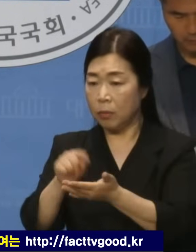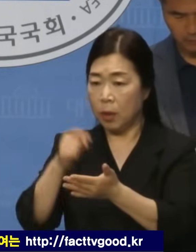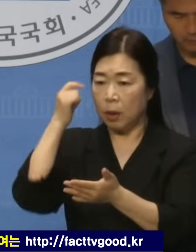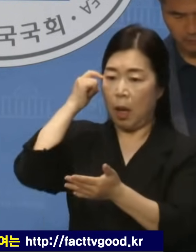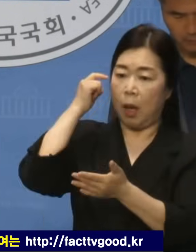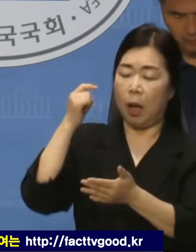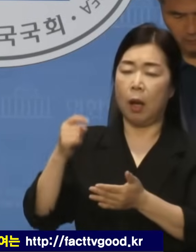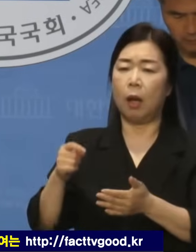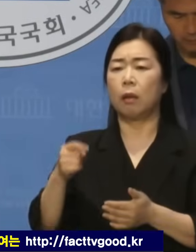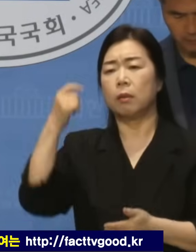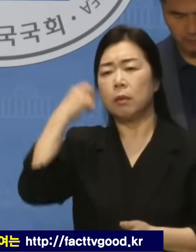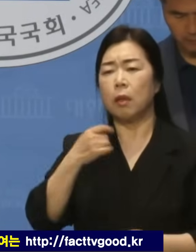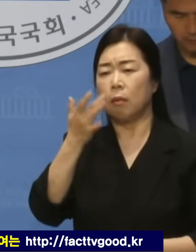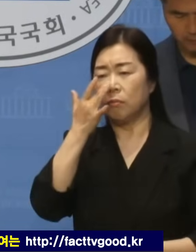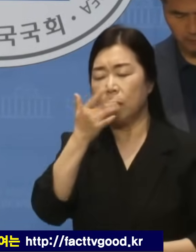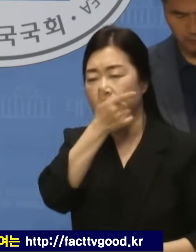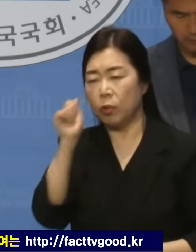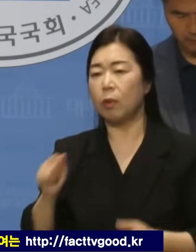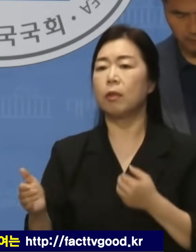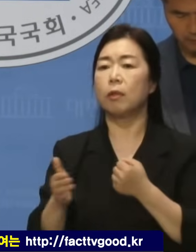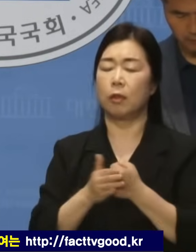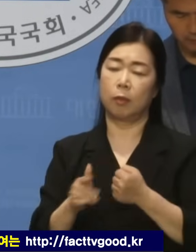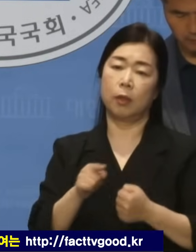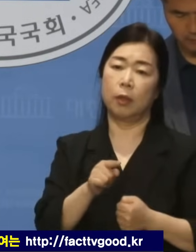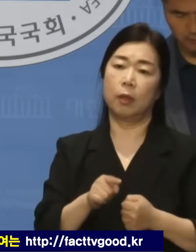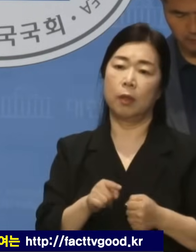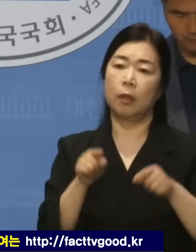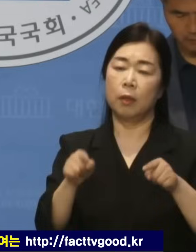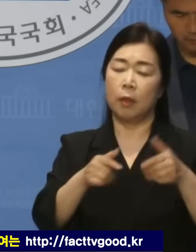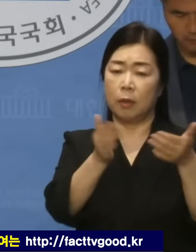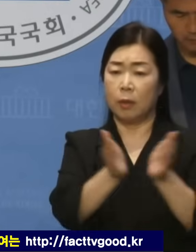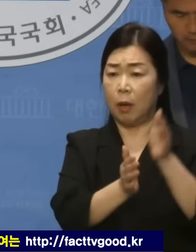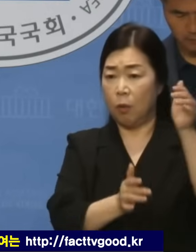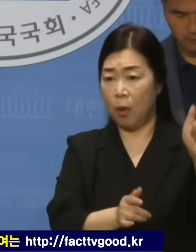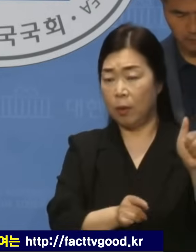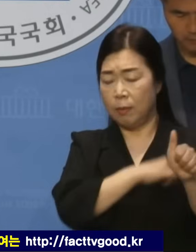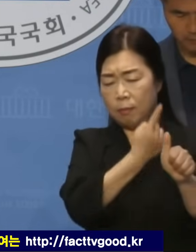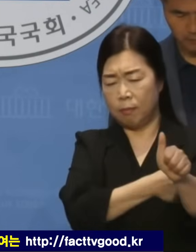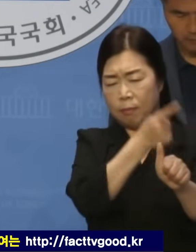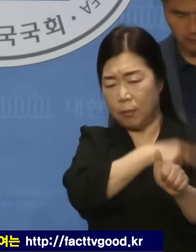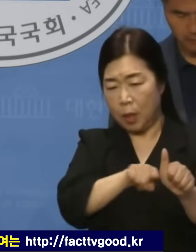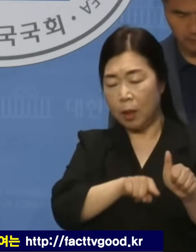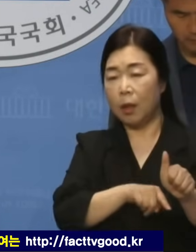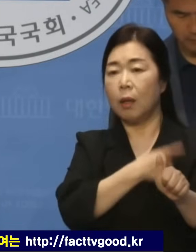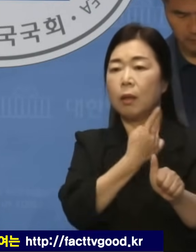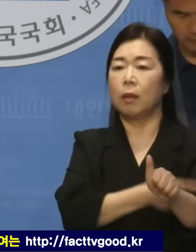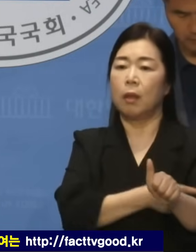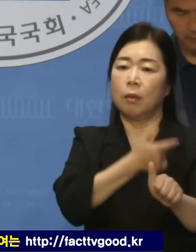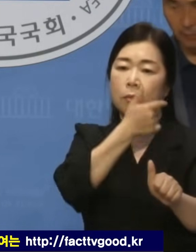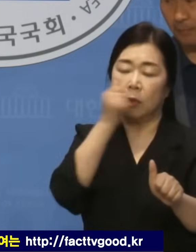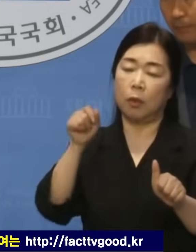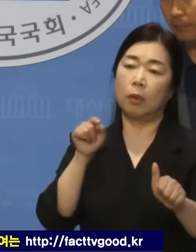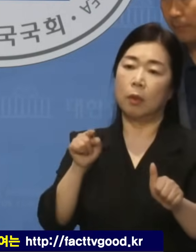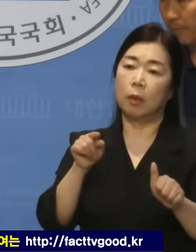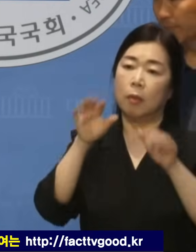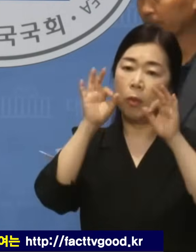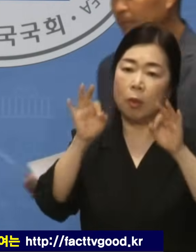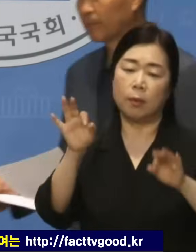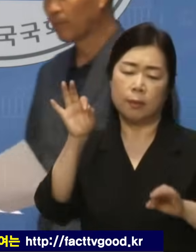진단과 대응이 불가능했던 장관의 무능의 극치, 한없이